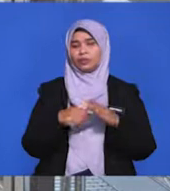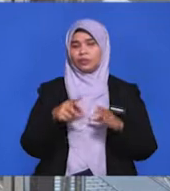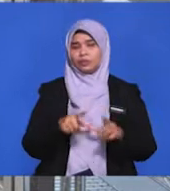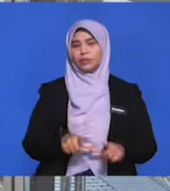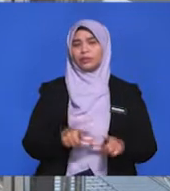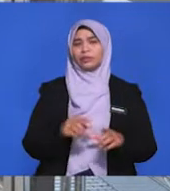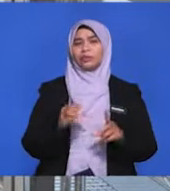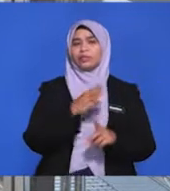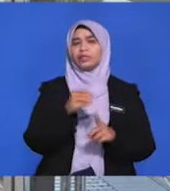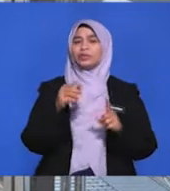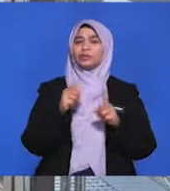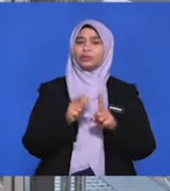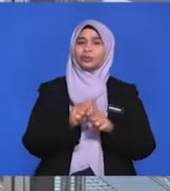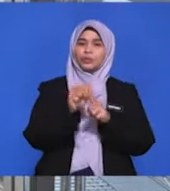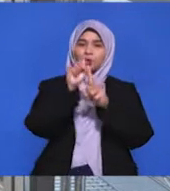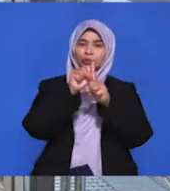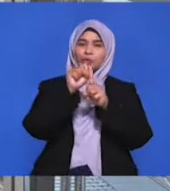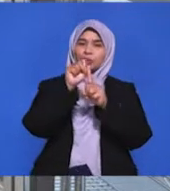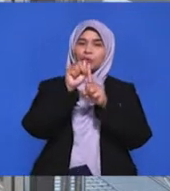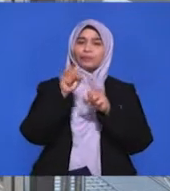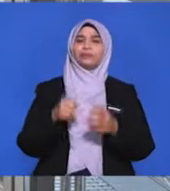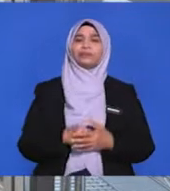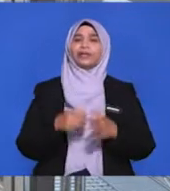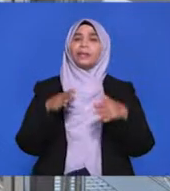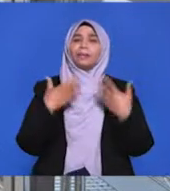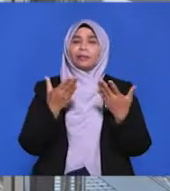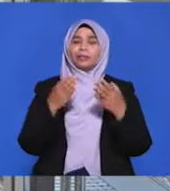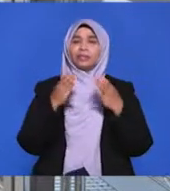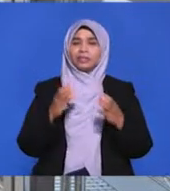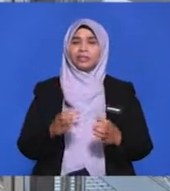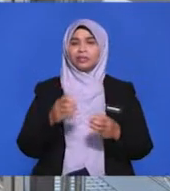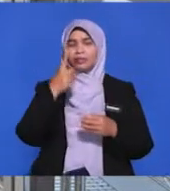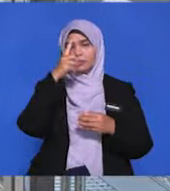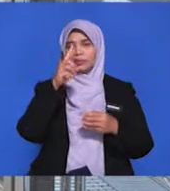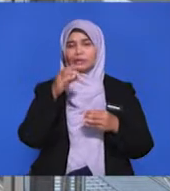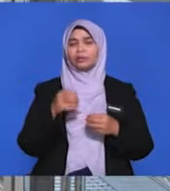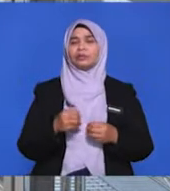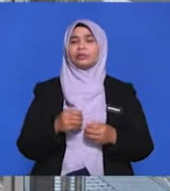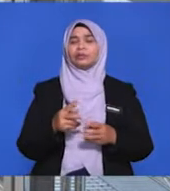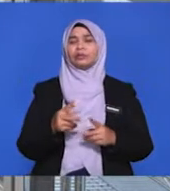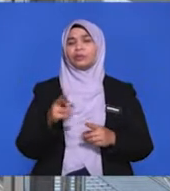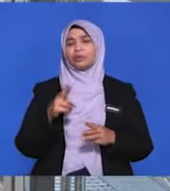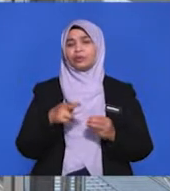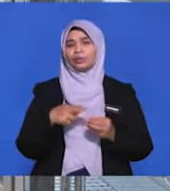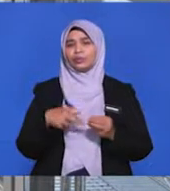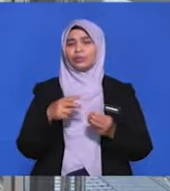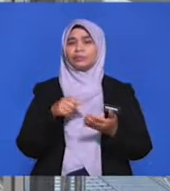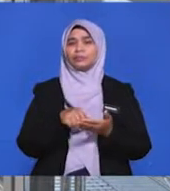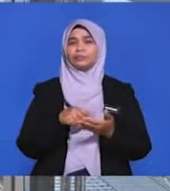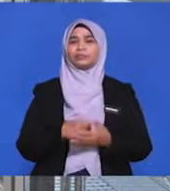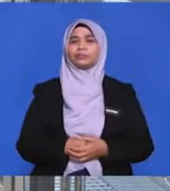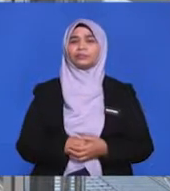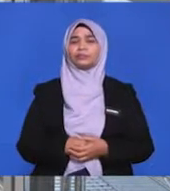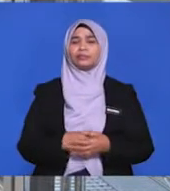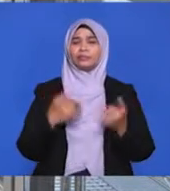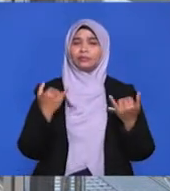murid-murid mungkin bertanya-tanya Bagaimanakah caranya untuk menerbitkan rumus-rumus ini